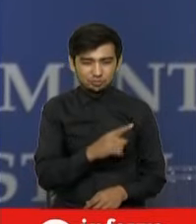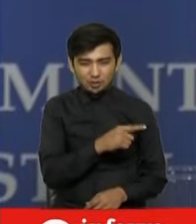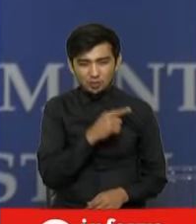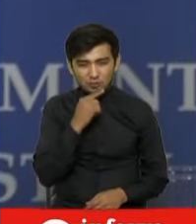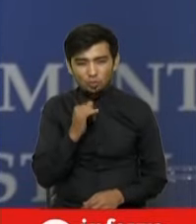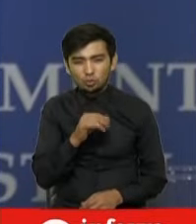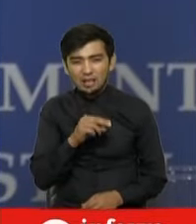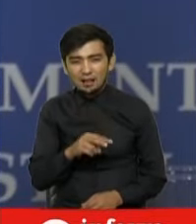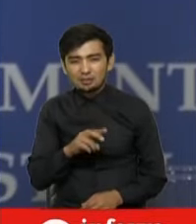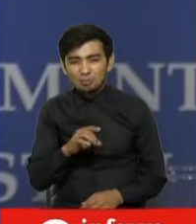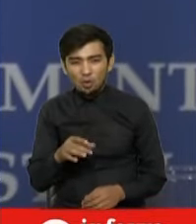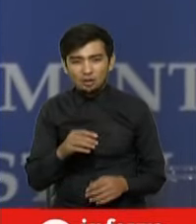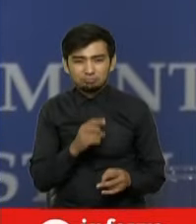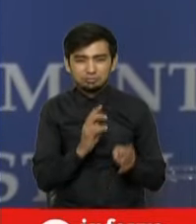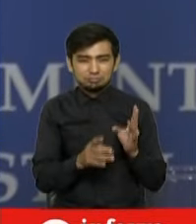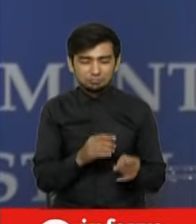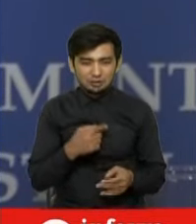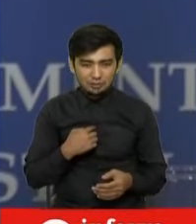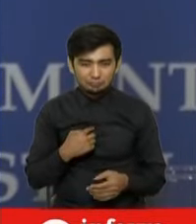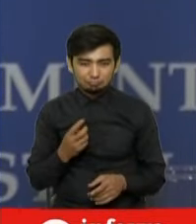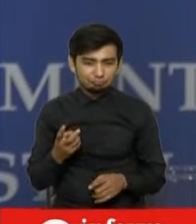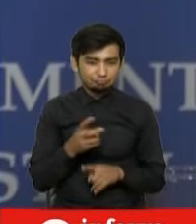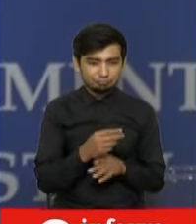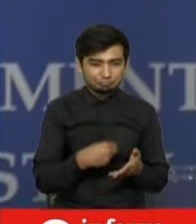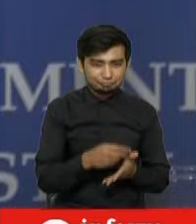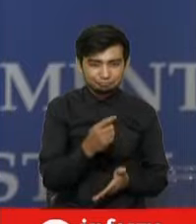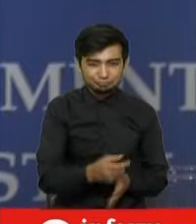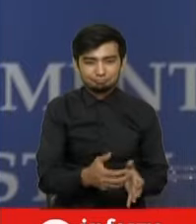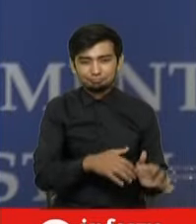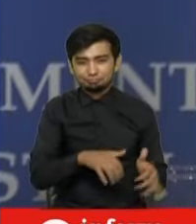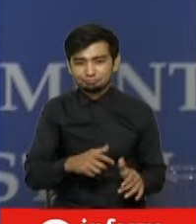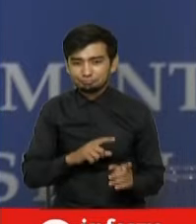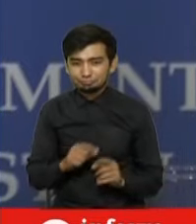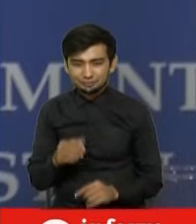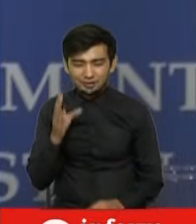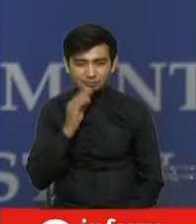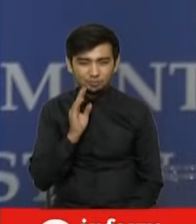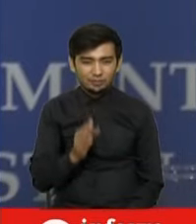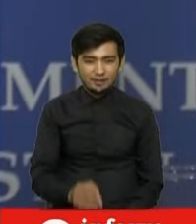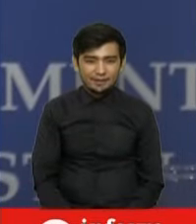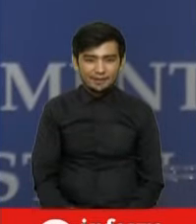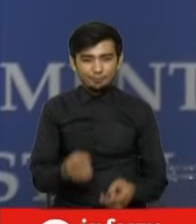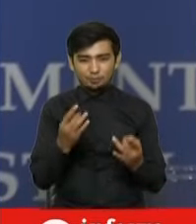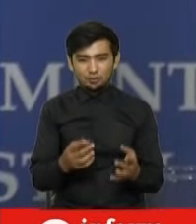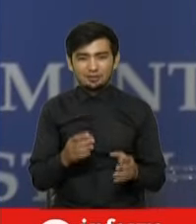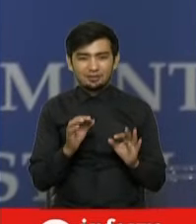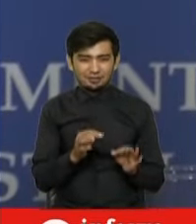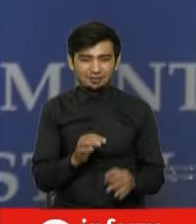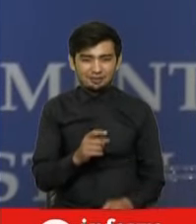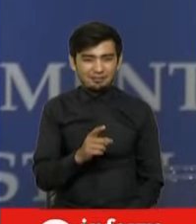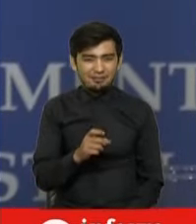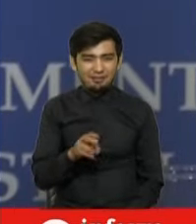есть, другие страны обороняются от ввоза, давайте просто это назовем,